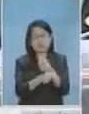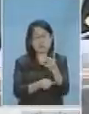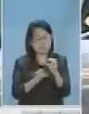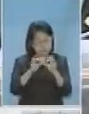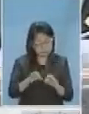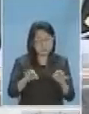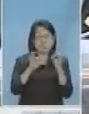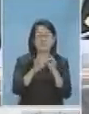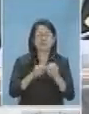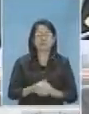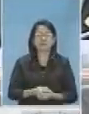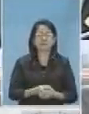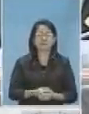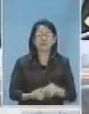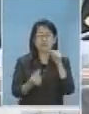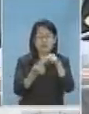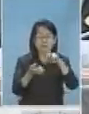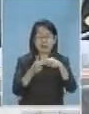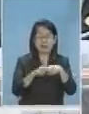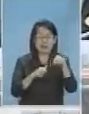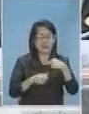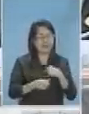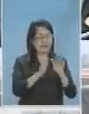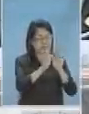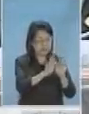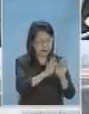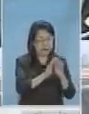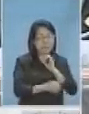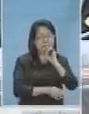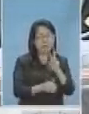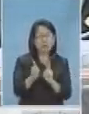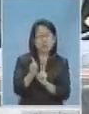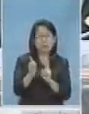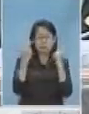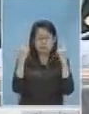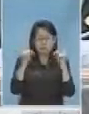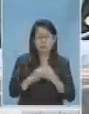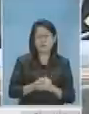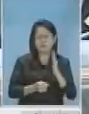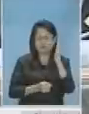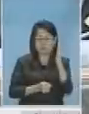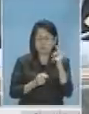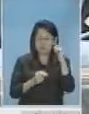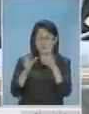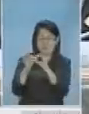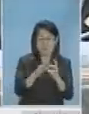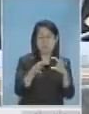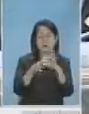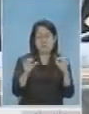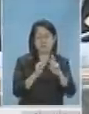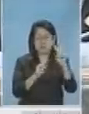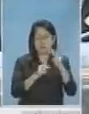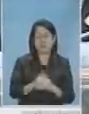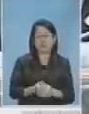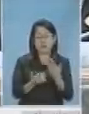นะครับและในประเด็นนี้เนี่ยนะครับผมอยากขออนุญาตฝากเรียนไปยังท่านรองนายกเพื่อจะนำไปสู่ประเด็นที่สองก็คือว่างบประ